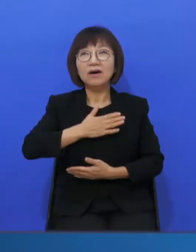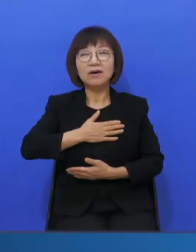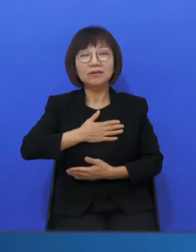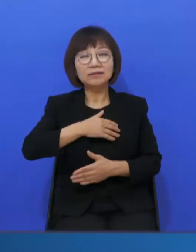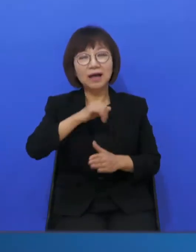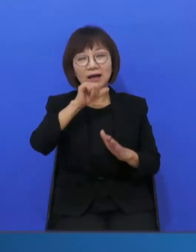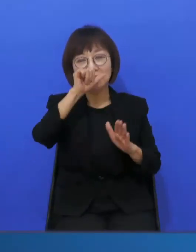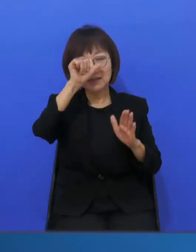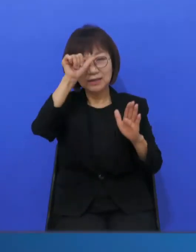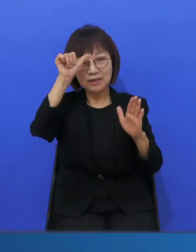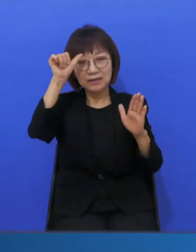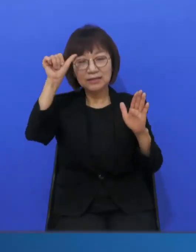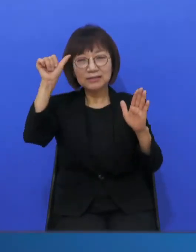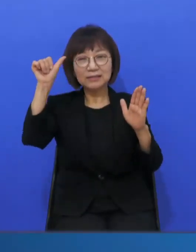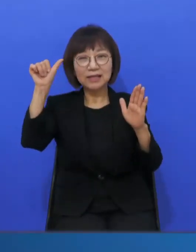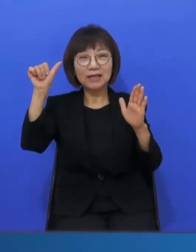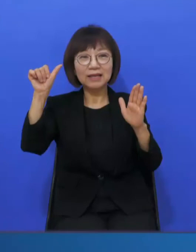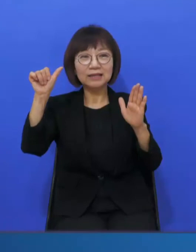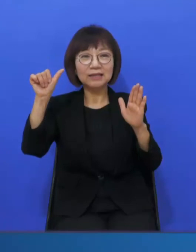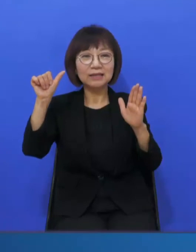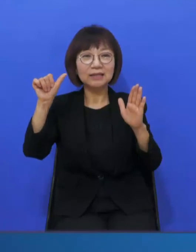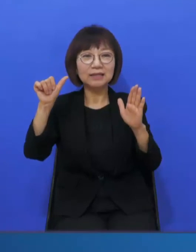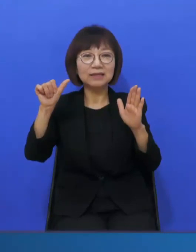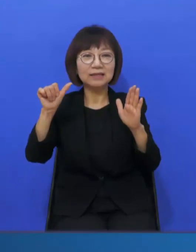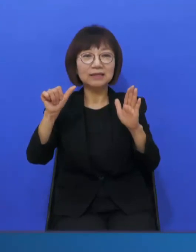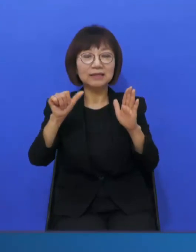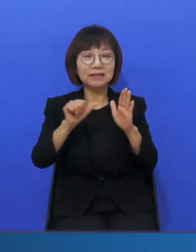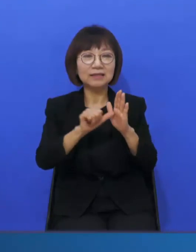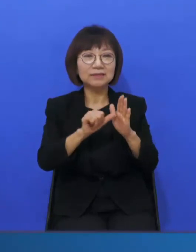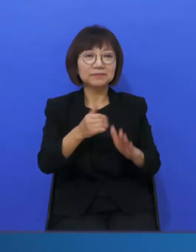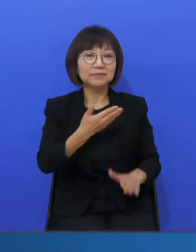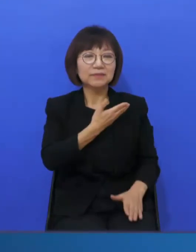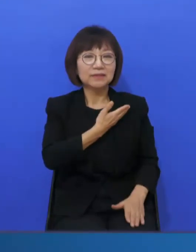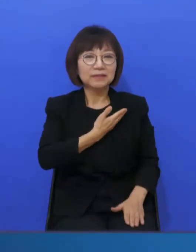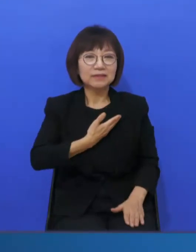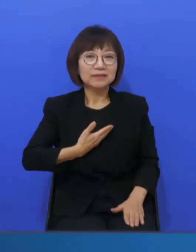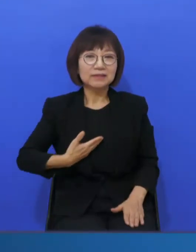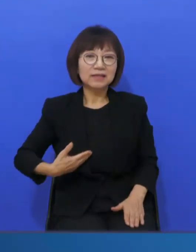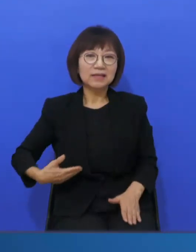주여 나의 일생이